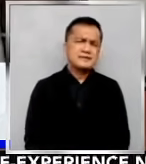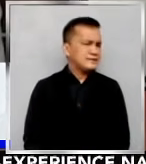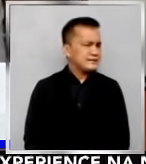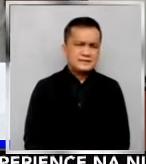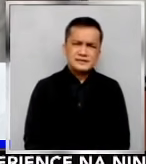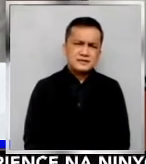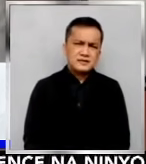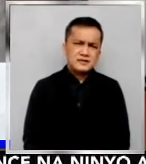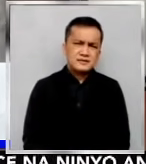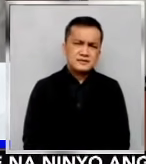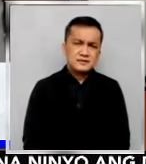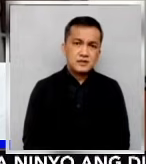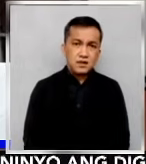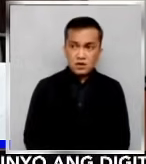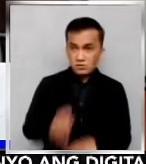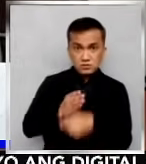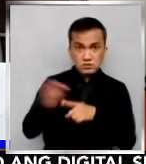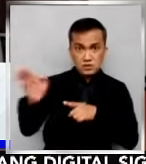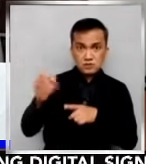Diretso kasi kami sa kwarto